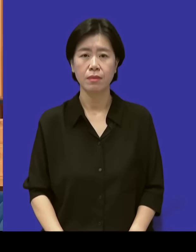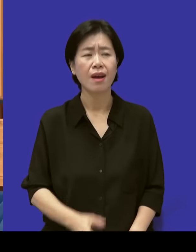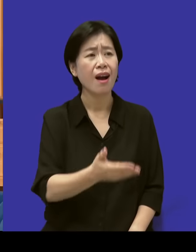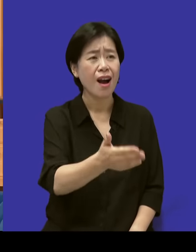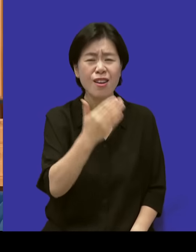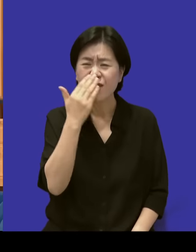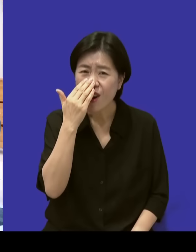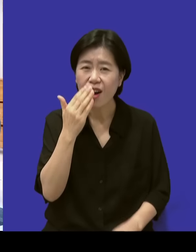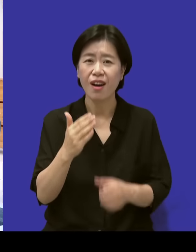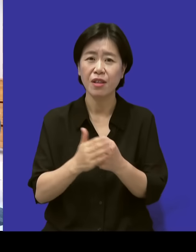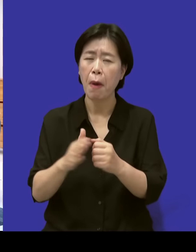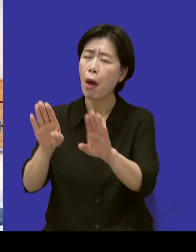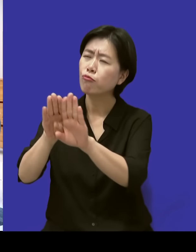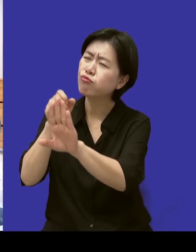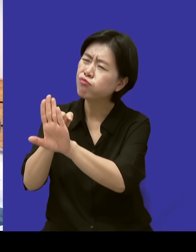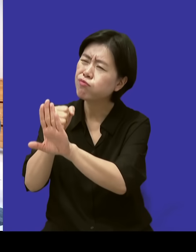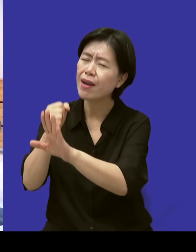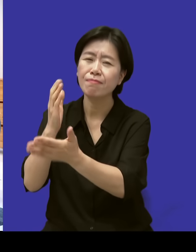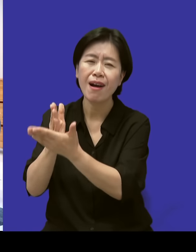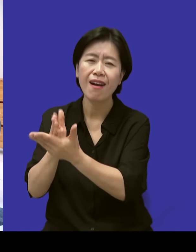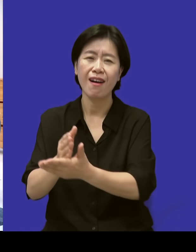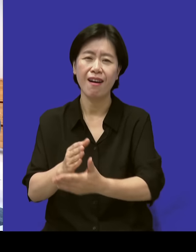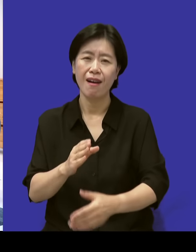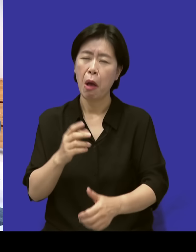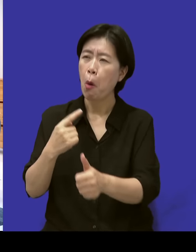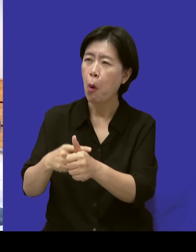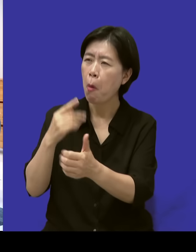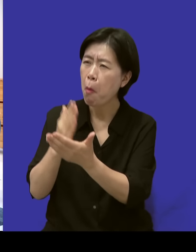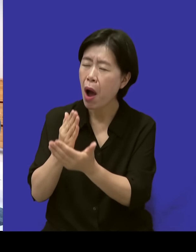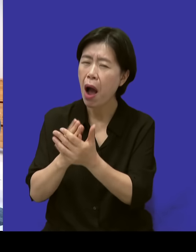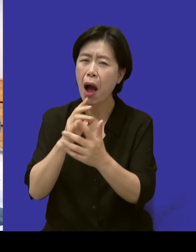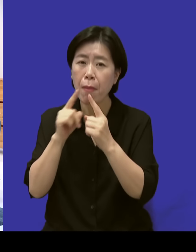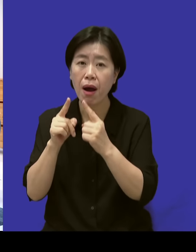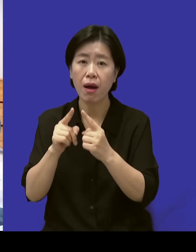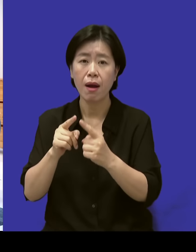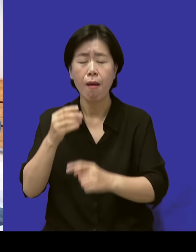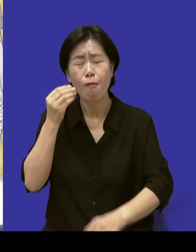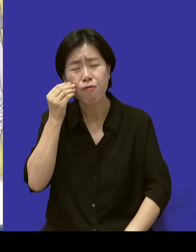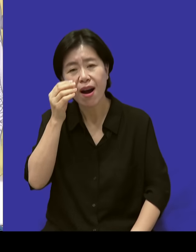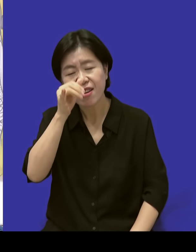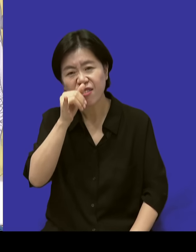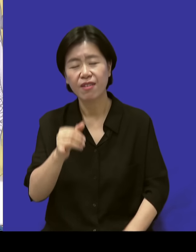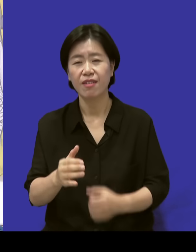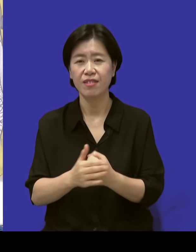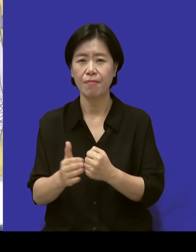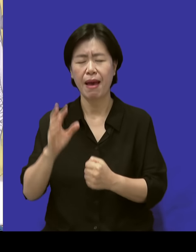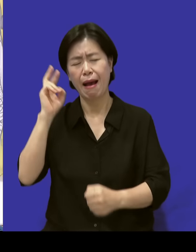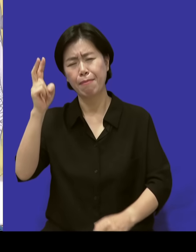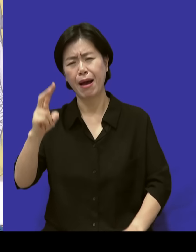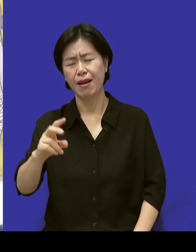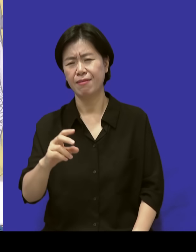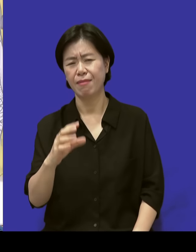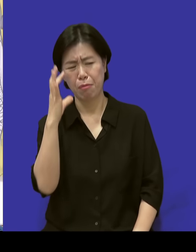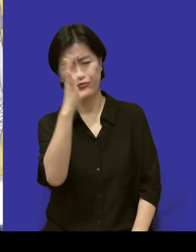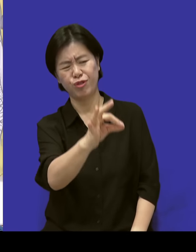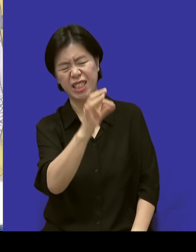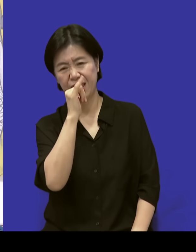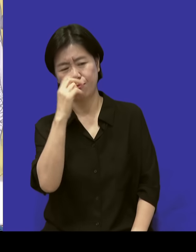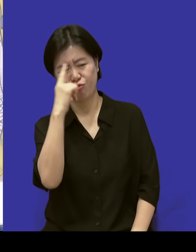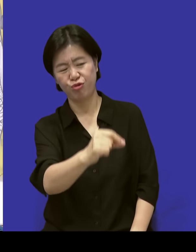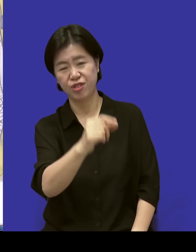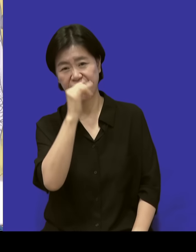이거 봐라! 그래서 네? 진짜 그렇게 그러니까 달아봤더니 가볍거든. 네. 아, 그때 너무